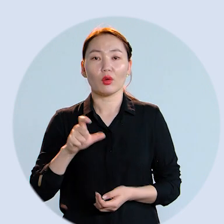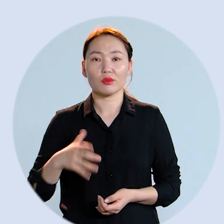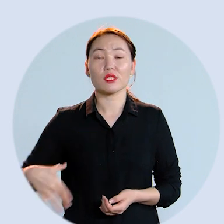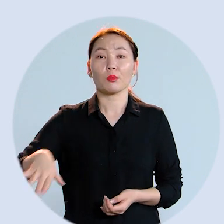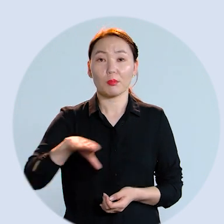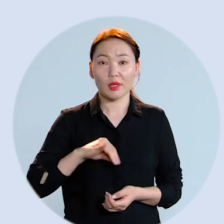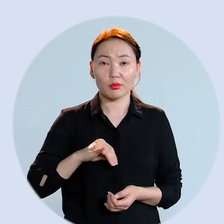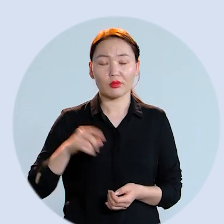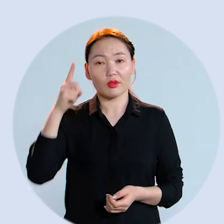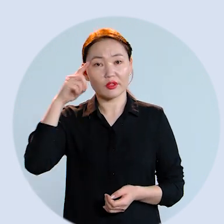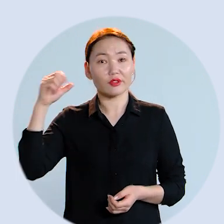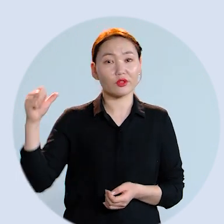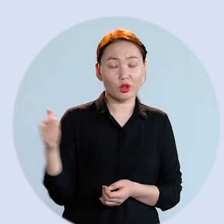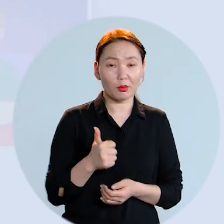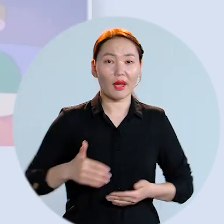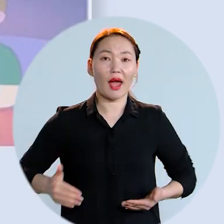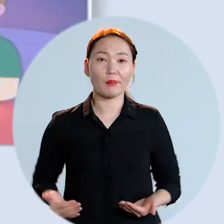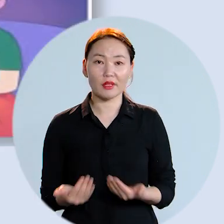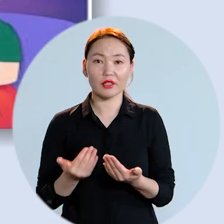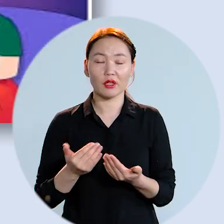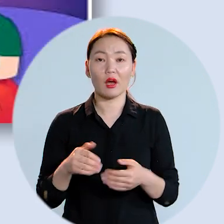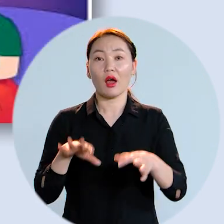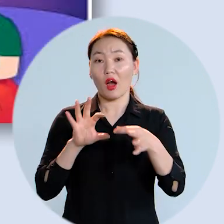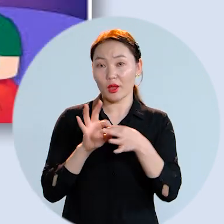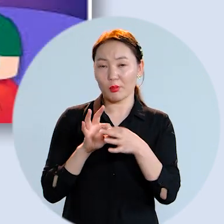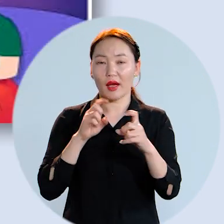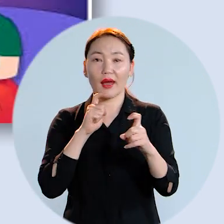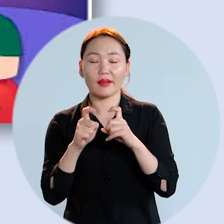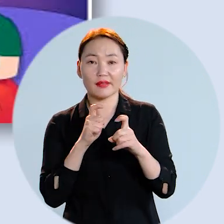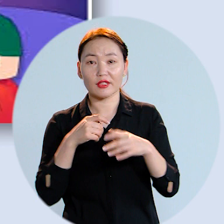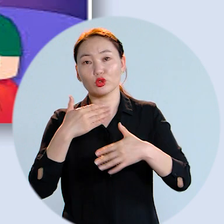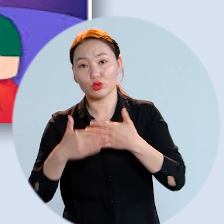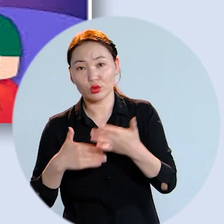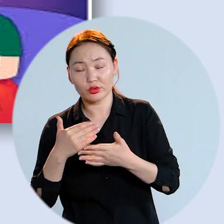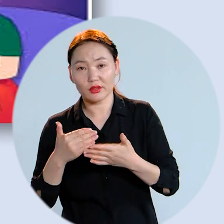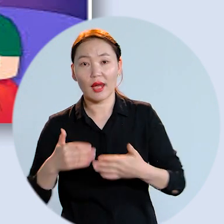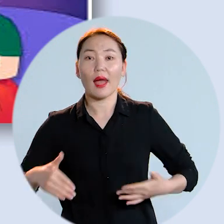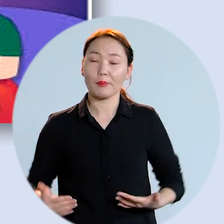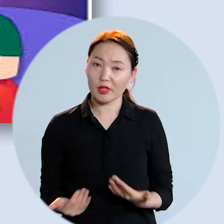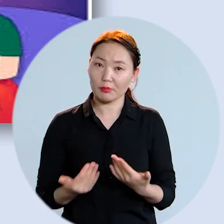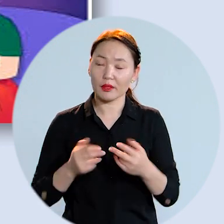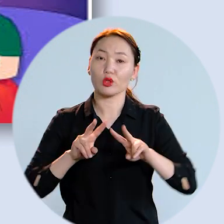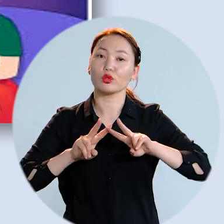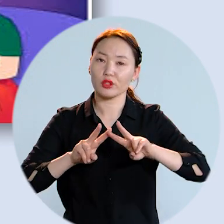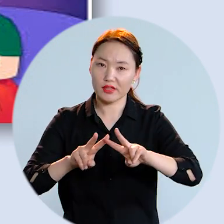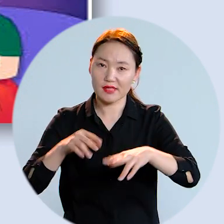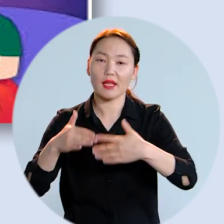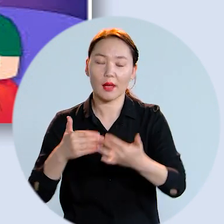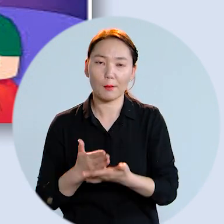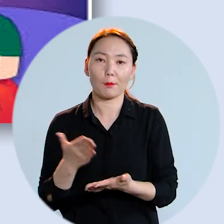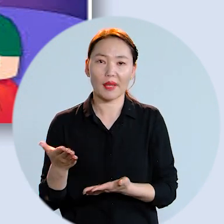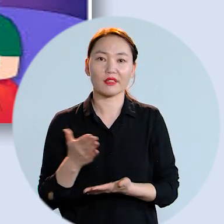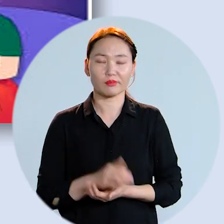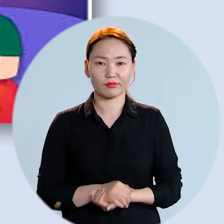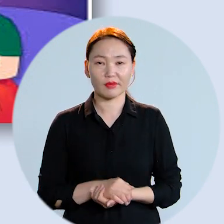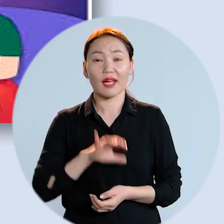нөхдийн, үерхэл нөхөрлөлийн, хайр сэтгэлийн холбоо тогтоох, зарим харилцаа холбооноос татгалзах сурах ур чадварын